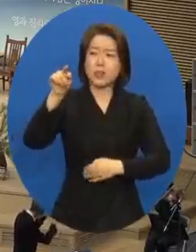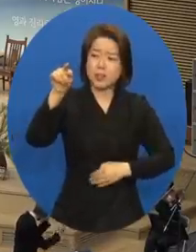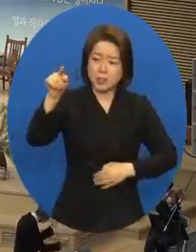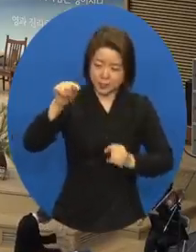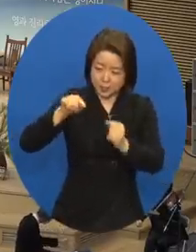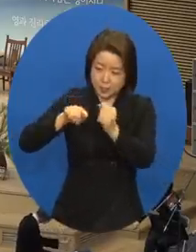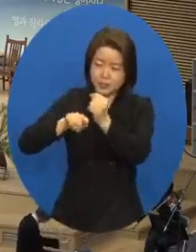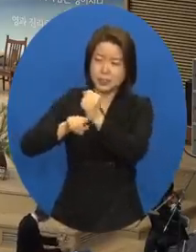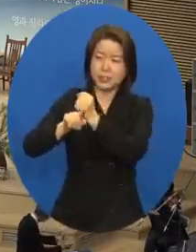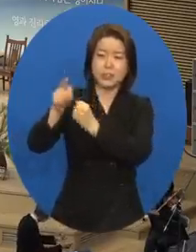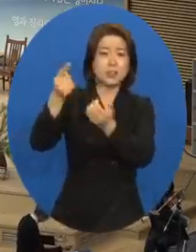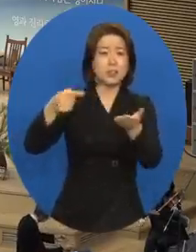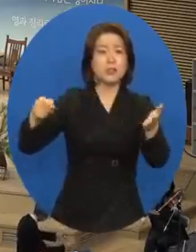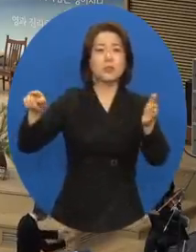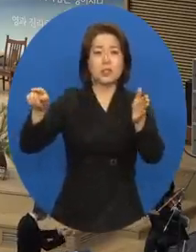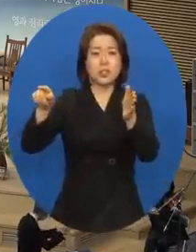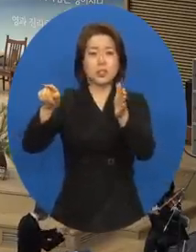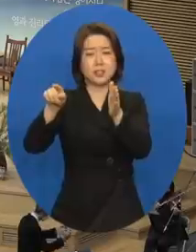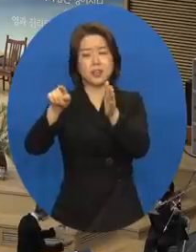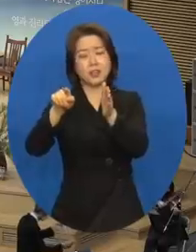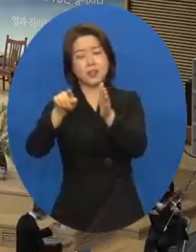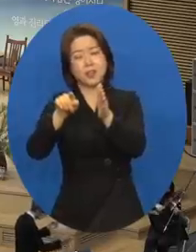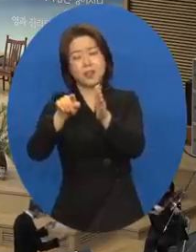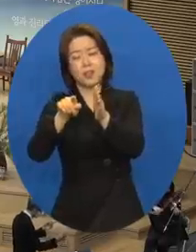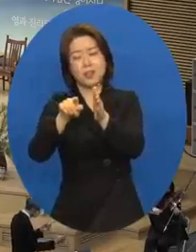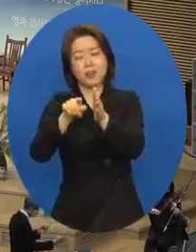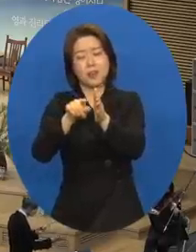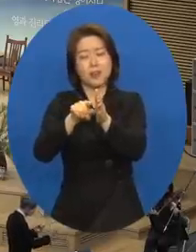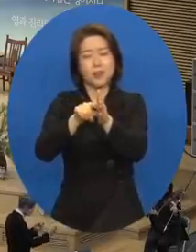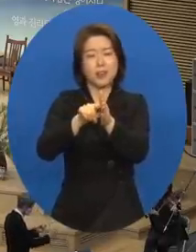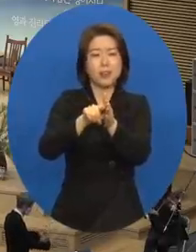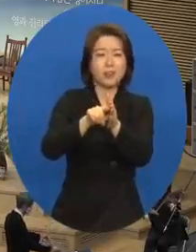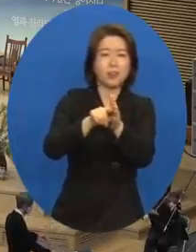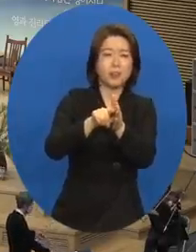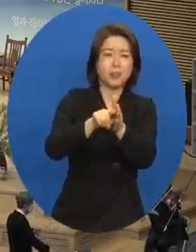나라와 그 뜻을 위하여